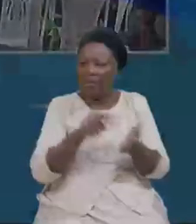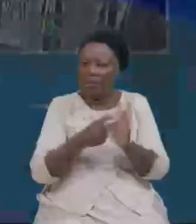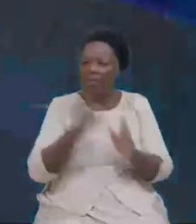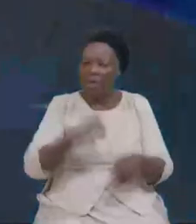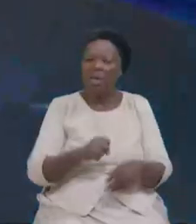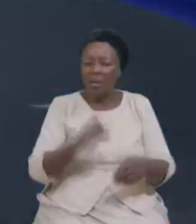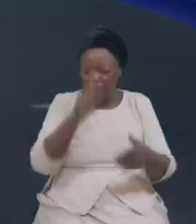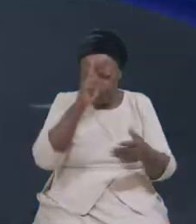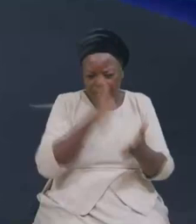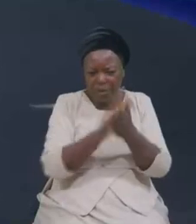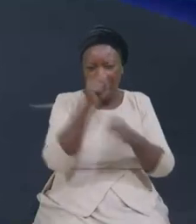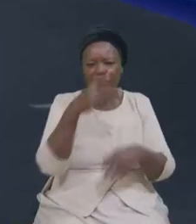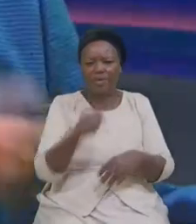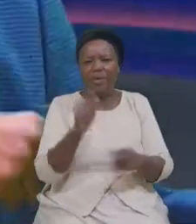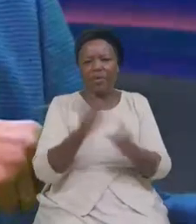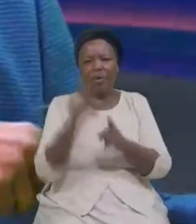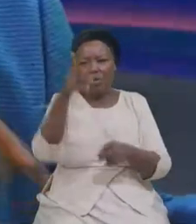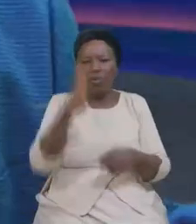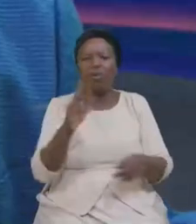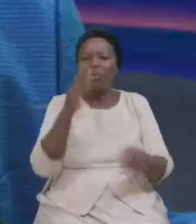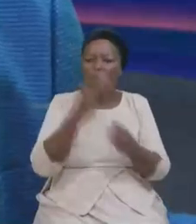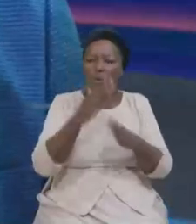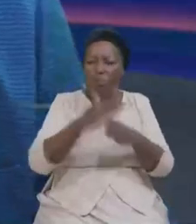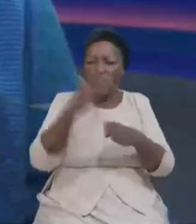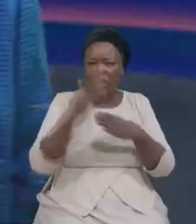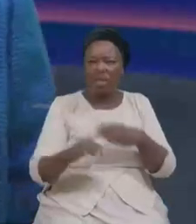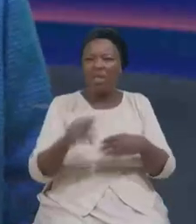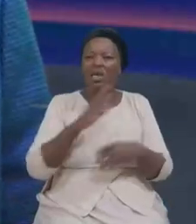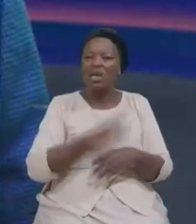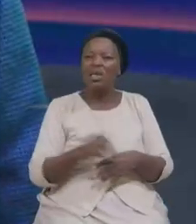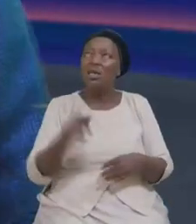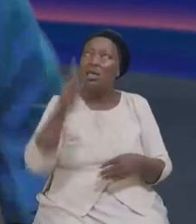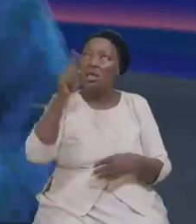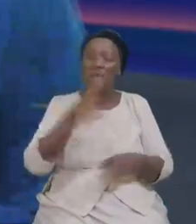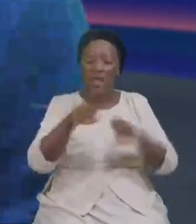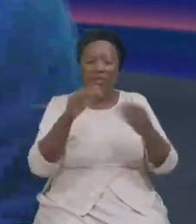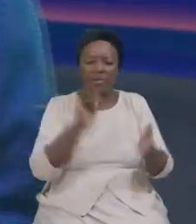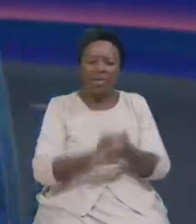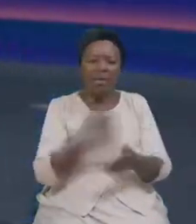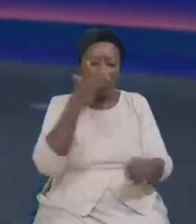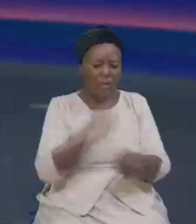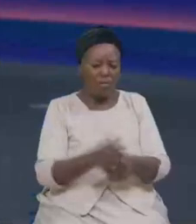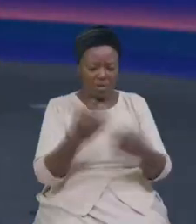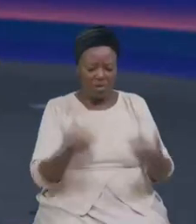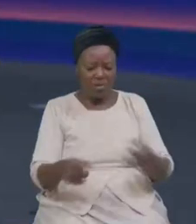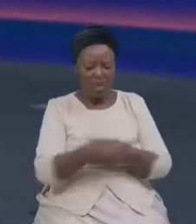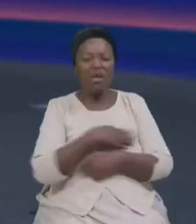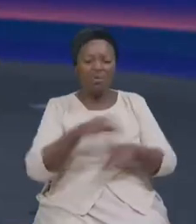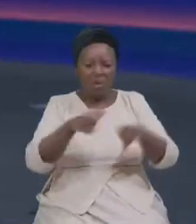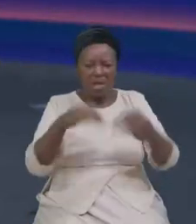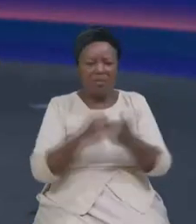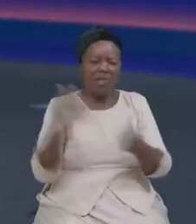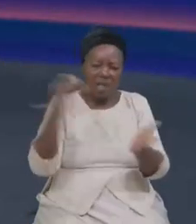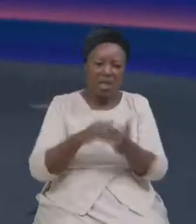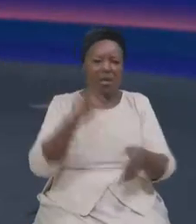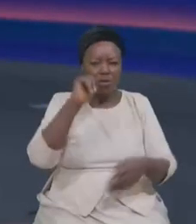peut l'accomplir comme il fait la promesse aujourd'hui et il l'accomplit demain. Ou bien il fait la promesse aujourd'hui et il